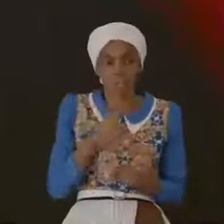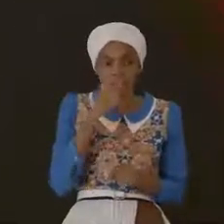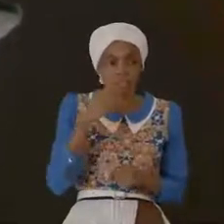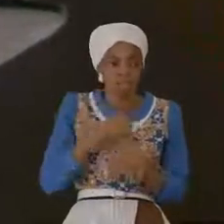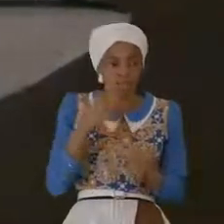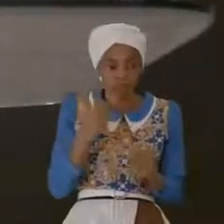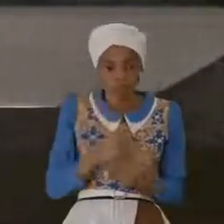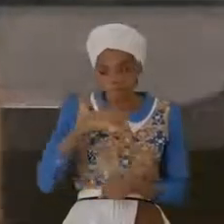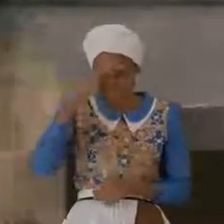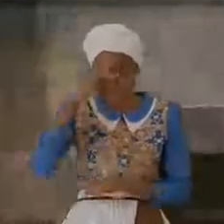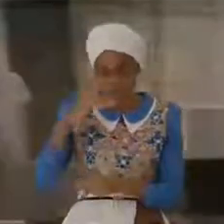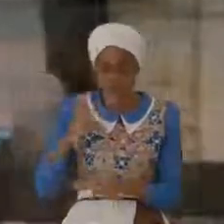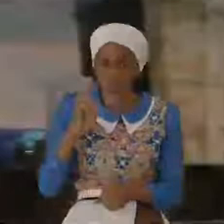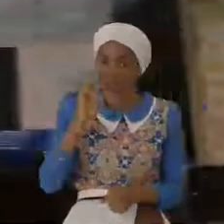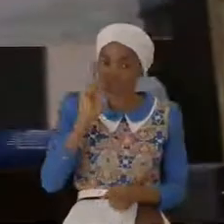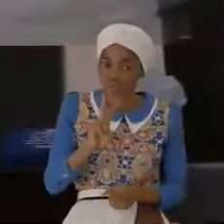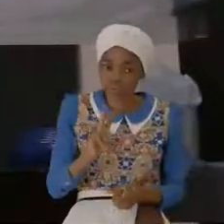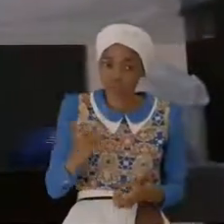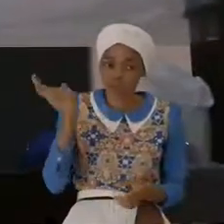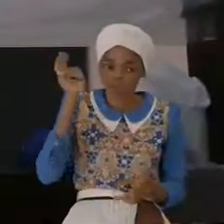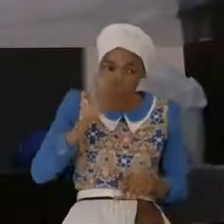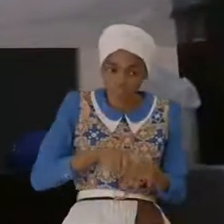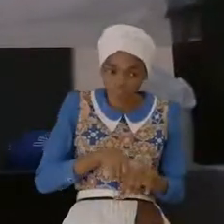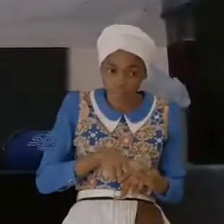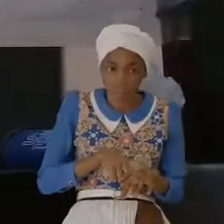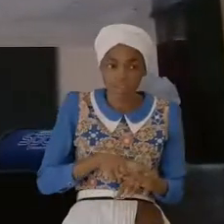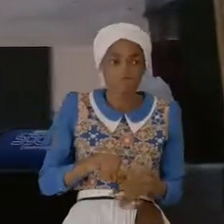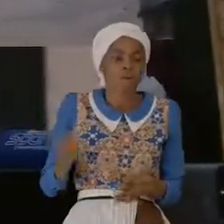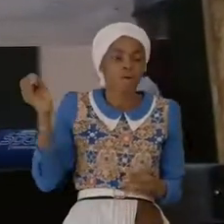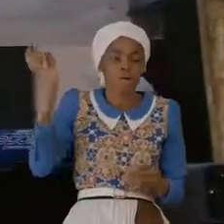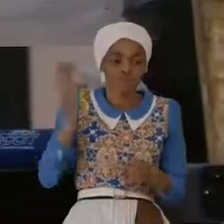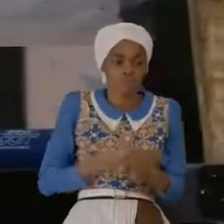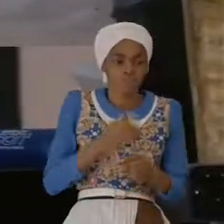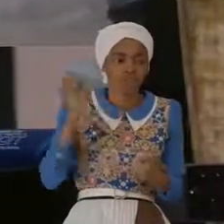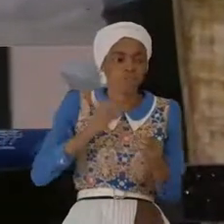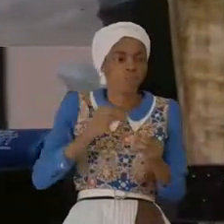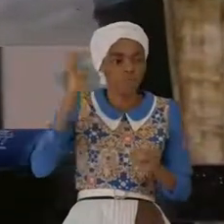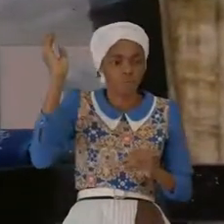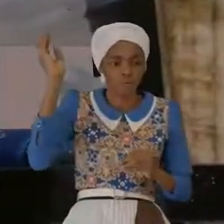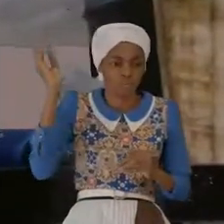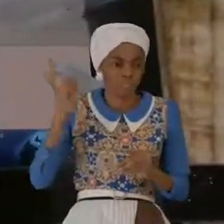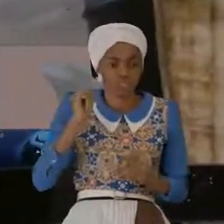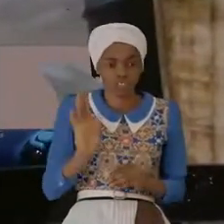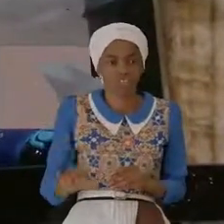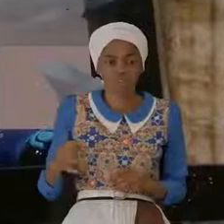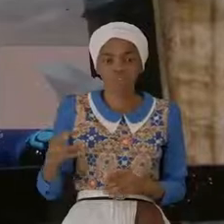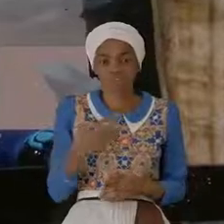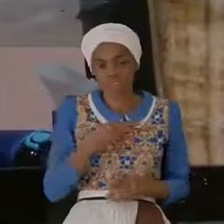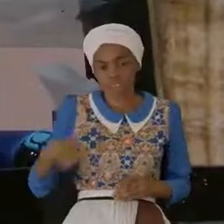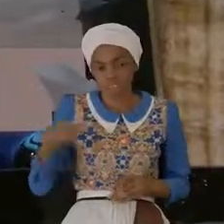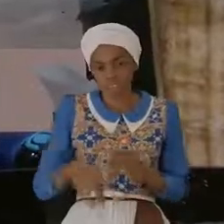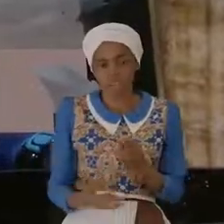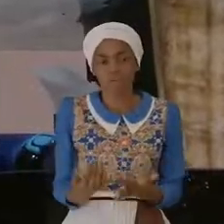il l'est devenu, vous en faites un fils de la géhenne deux fois plus que